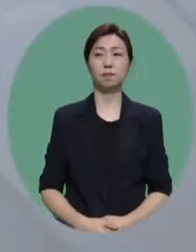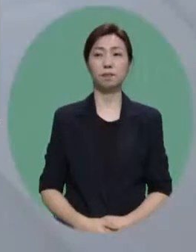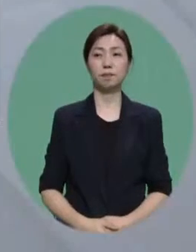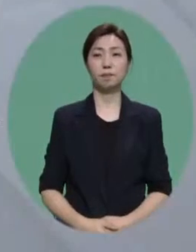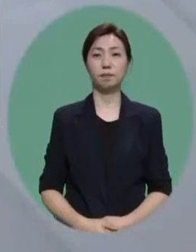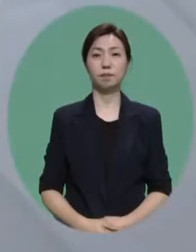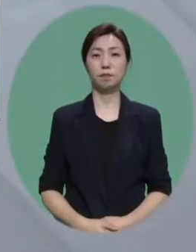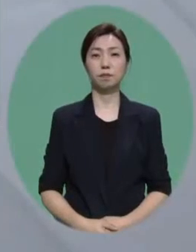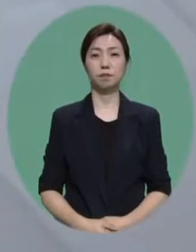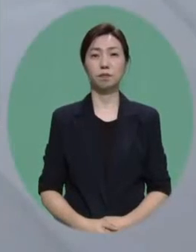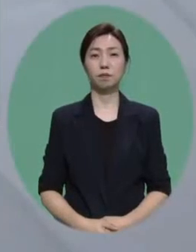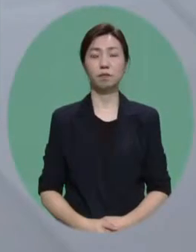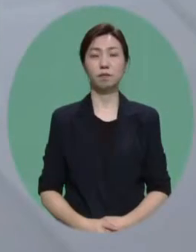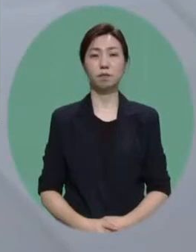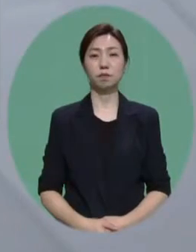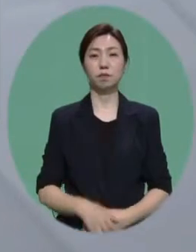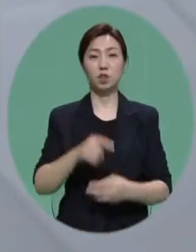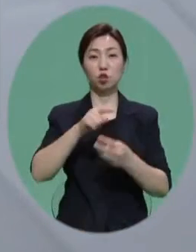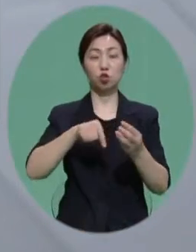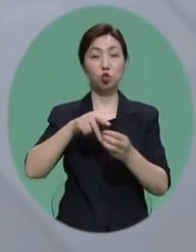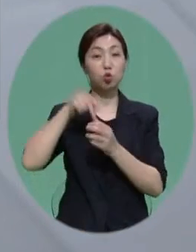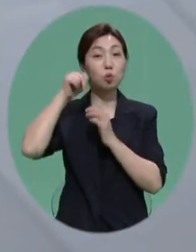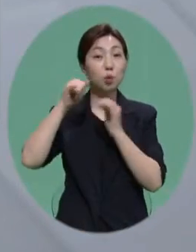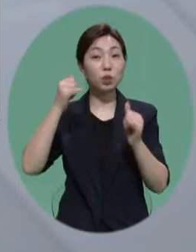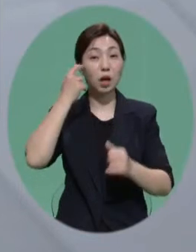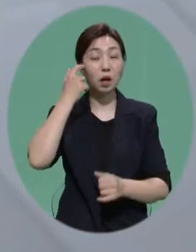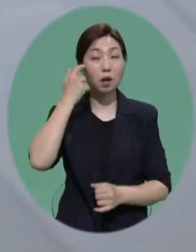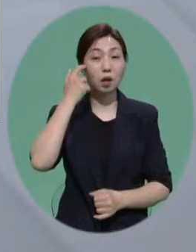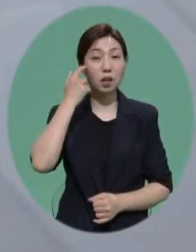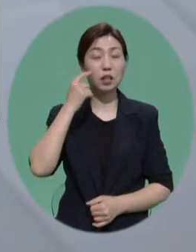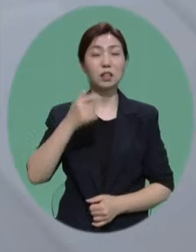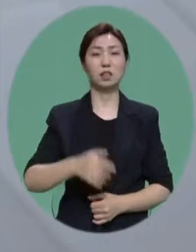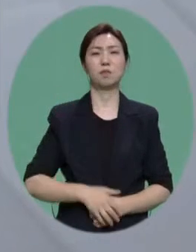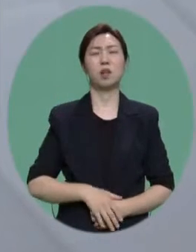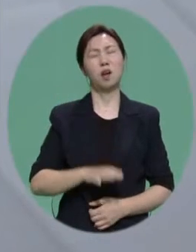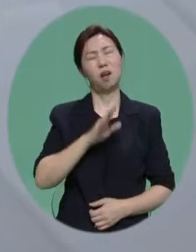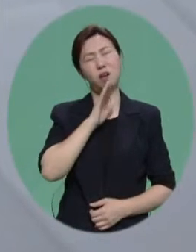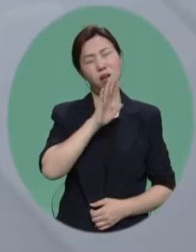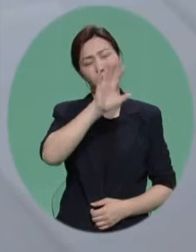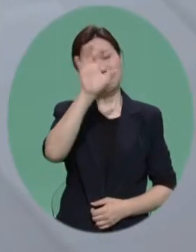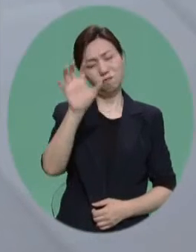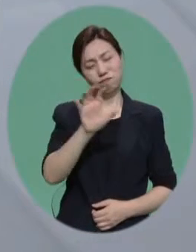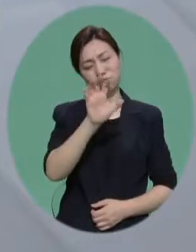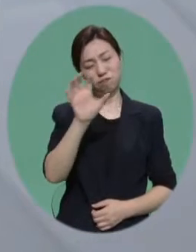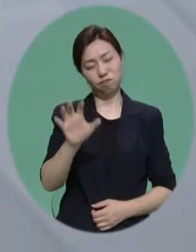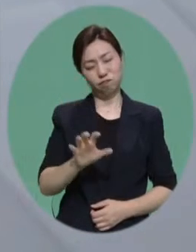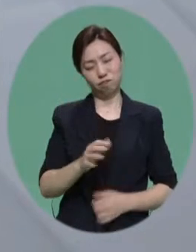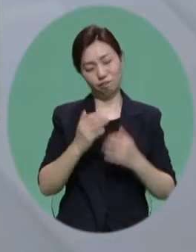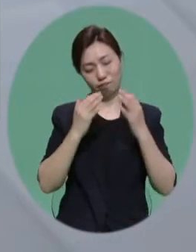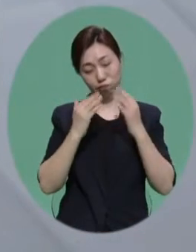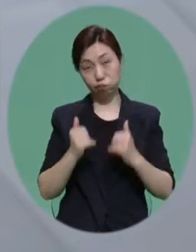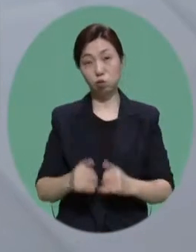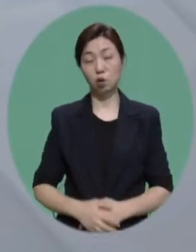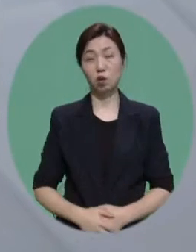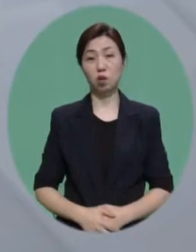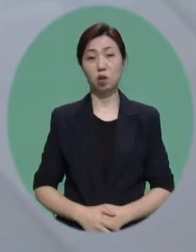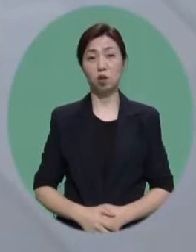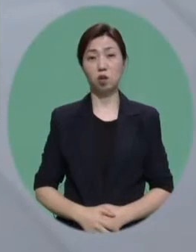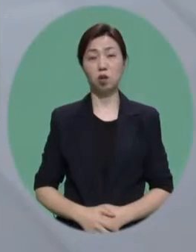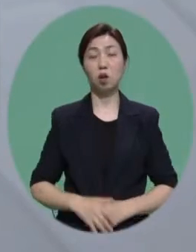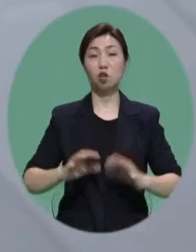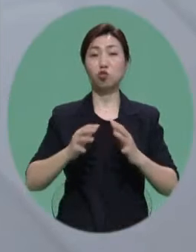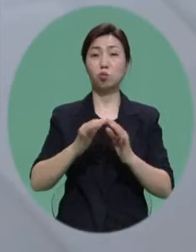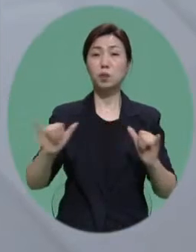우리 여러번 님 2pm 월 써 몇 번째 울고 먹는 건지 모르겠는데 아 정말 국민의 삶을 놓고